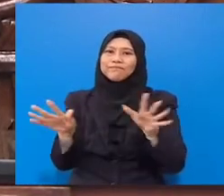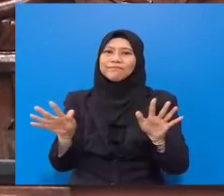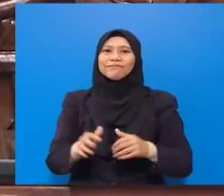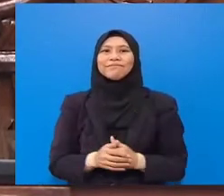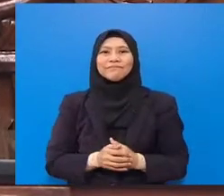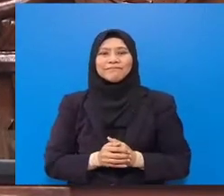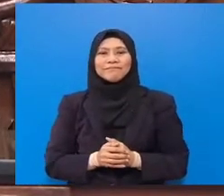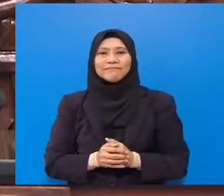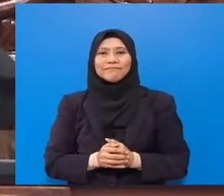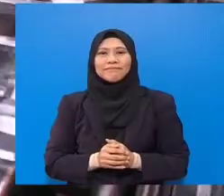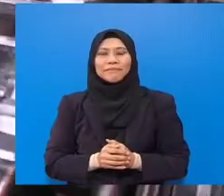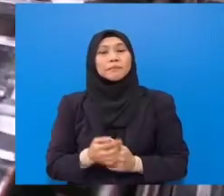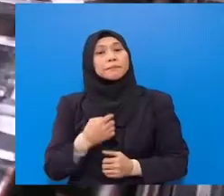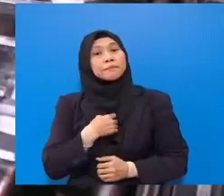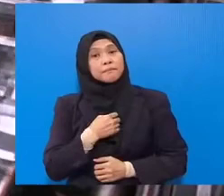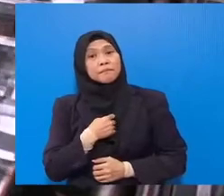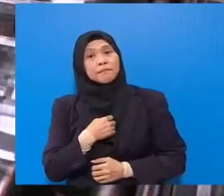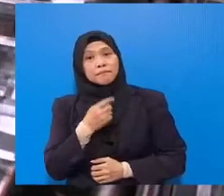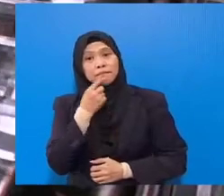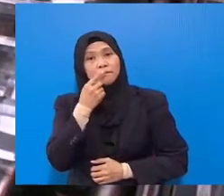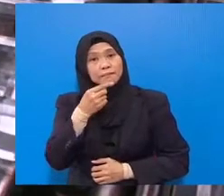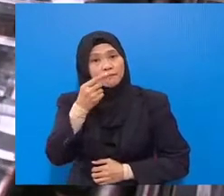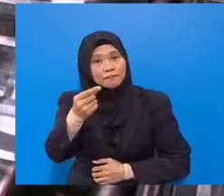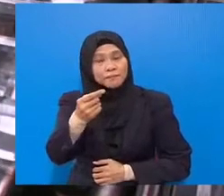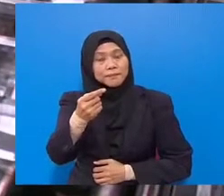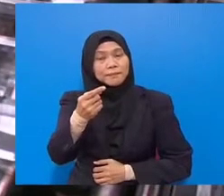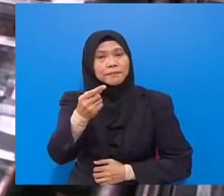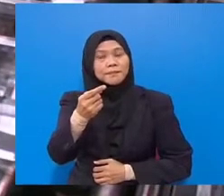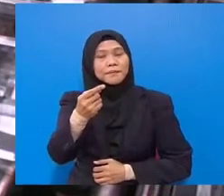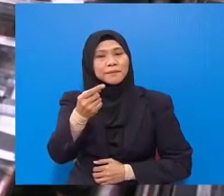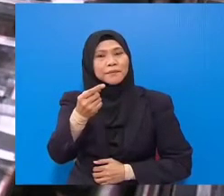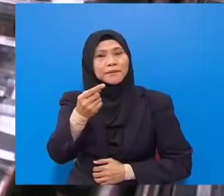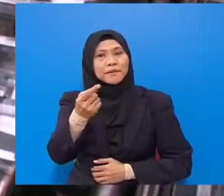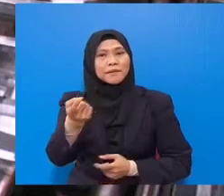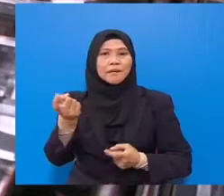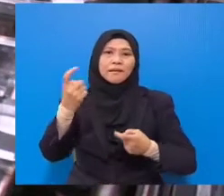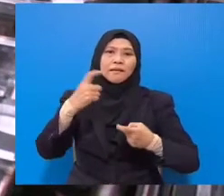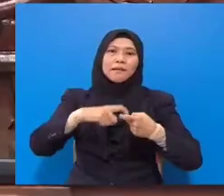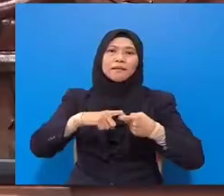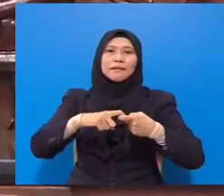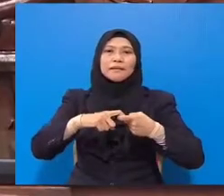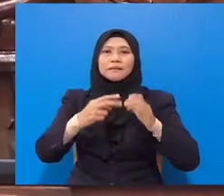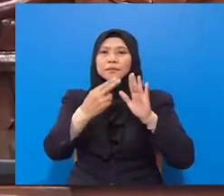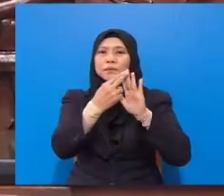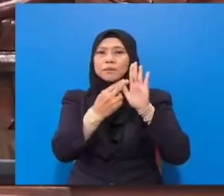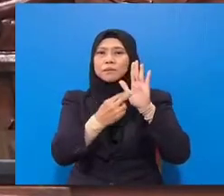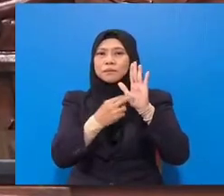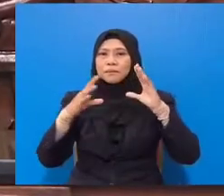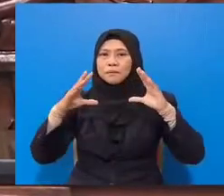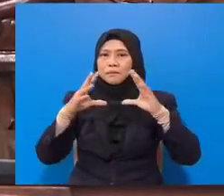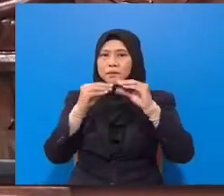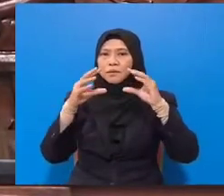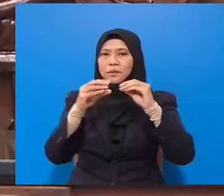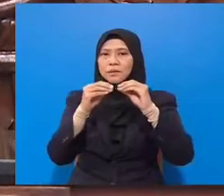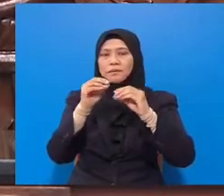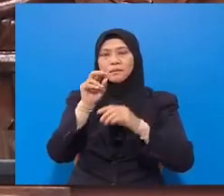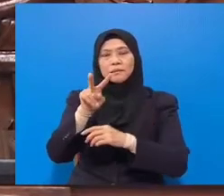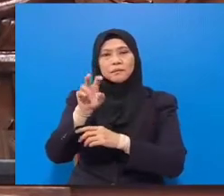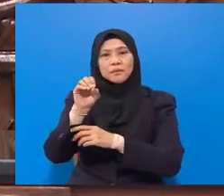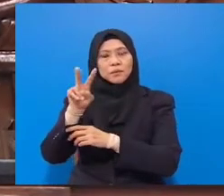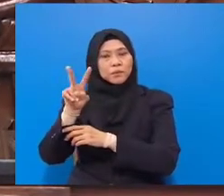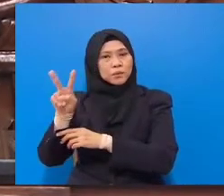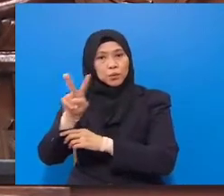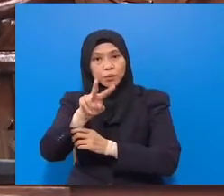saya ndak menyakitkan sesuatu berkaitan dengan Hai peraturan musyawarah 22